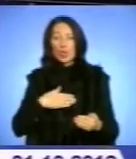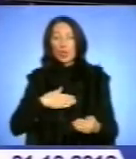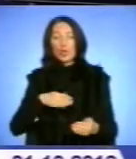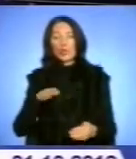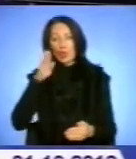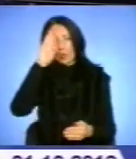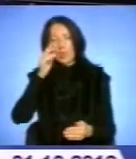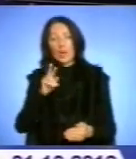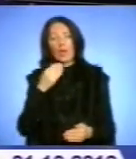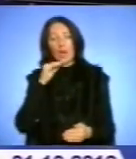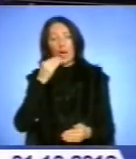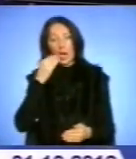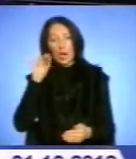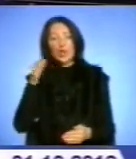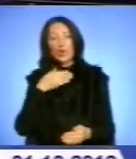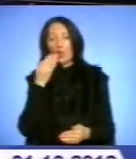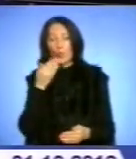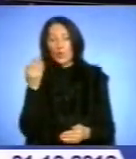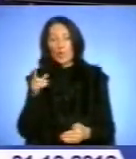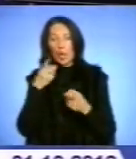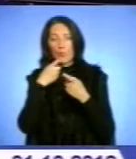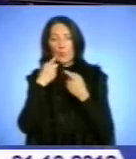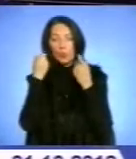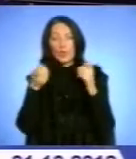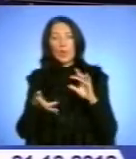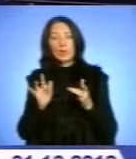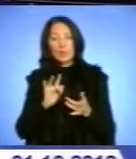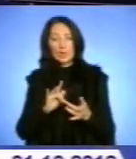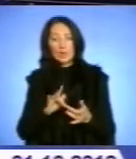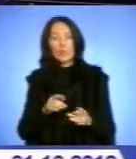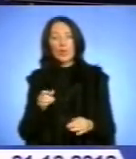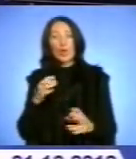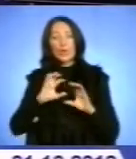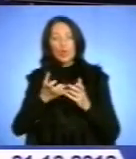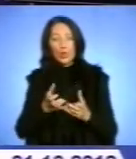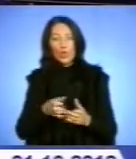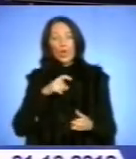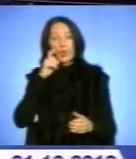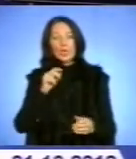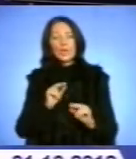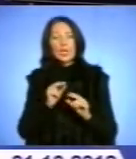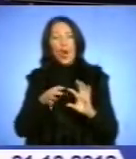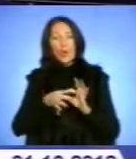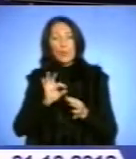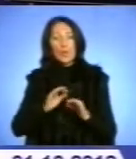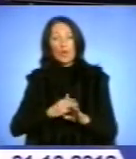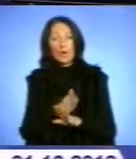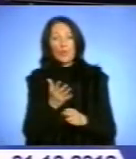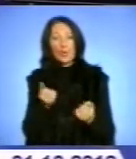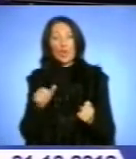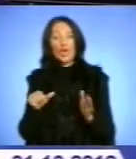кращого доповідача, повідомляє сайт обласного управління освіти. У міжнародній учнівській олімпіаді з географії брали